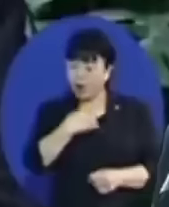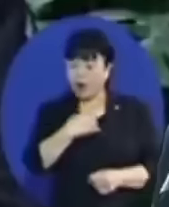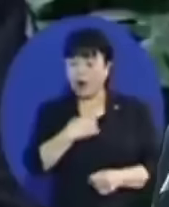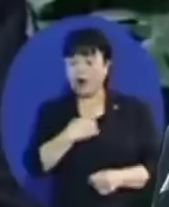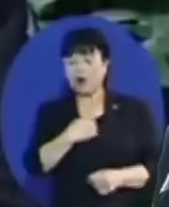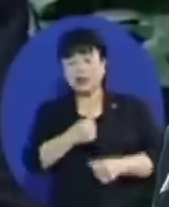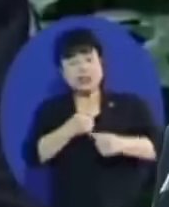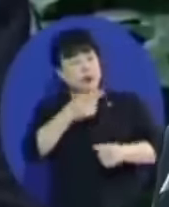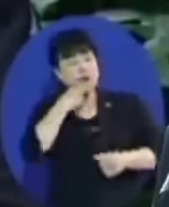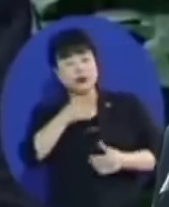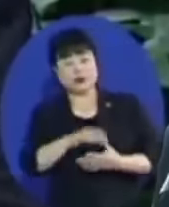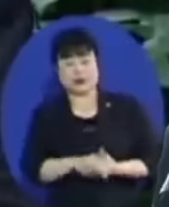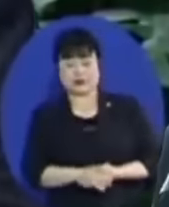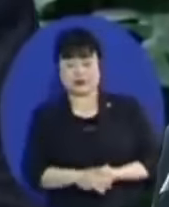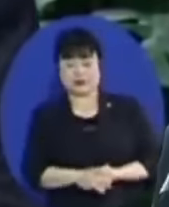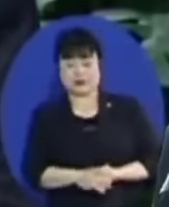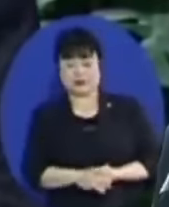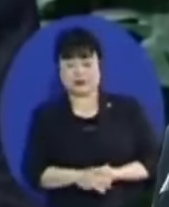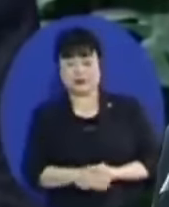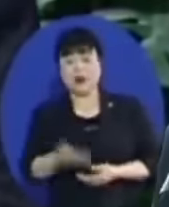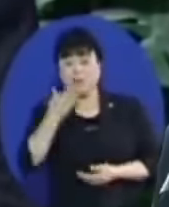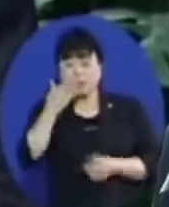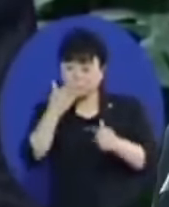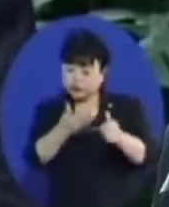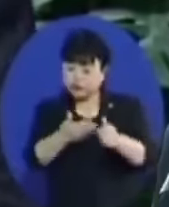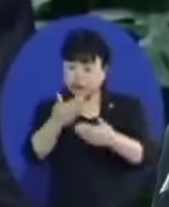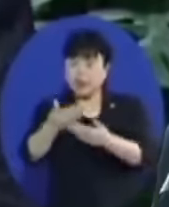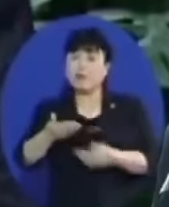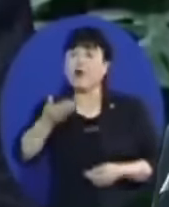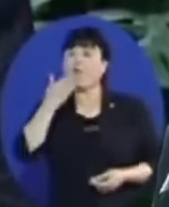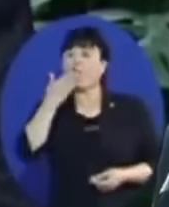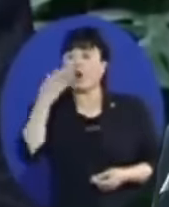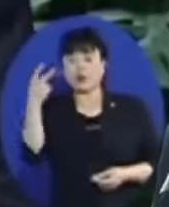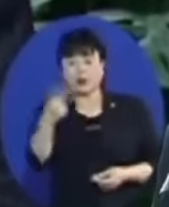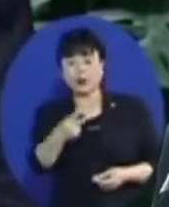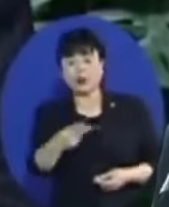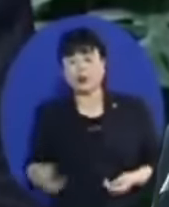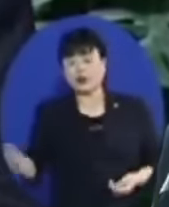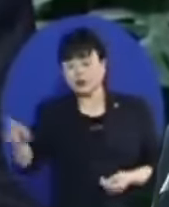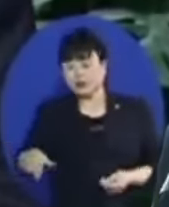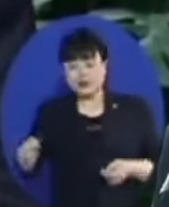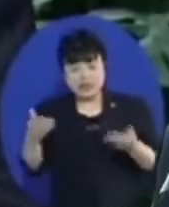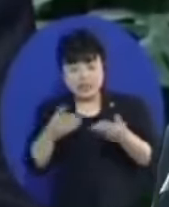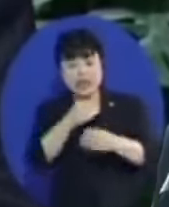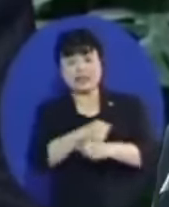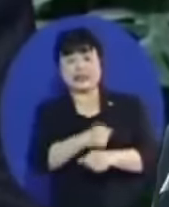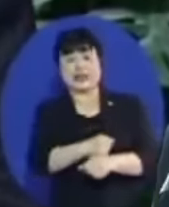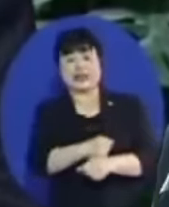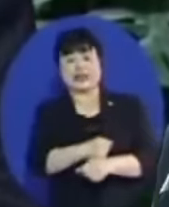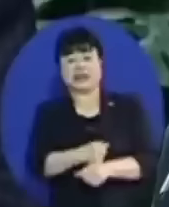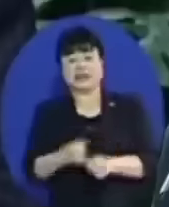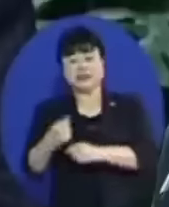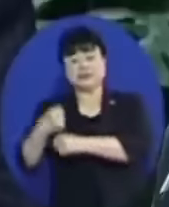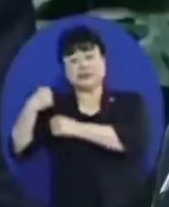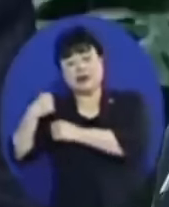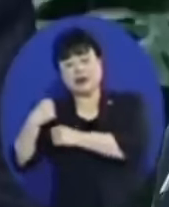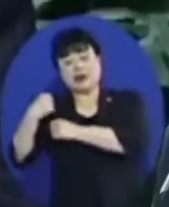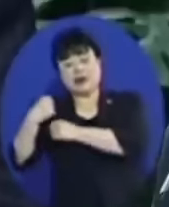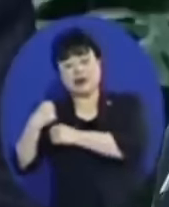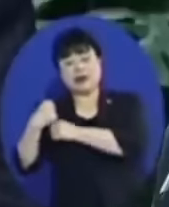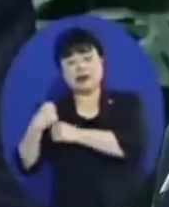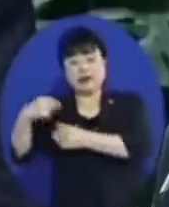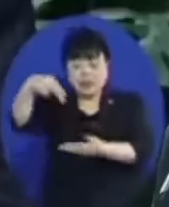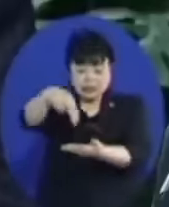못 당기겠어요. 그런데 그 음식을 주어서 먹고 또 저녁에 일을 시키는데 짐을 걸머쥐고 제가